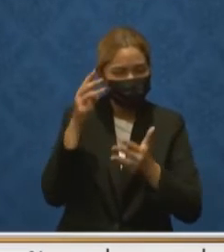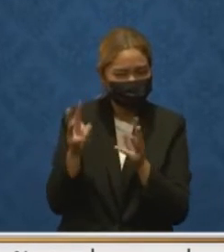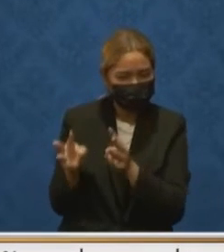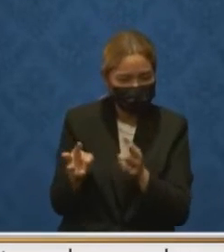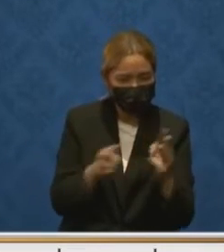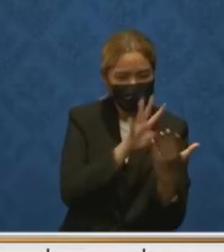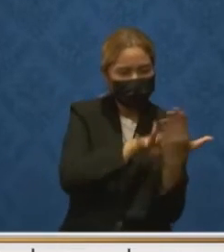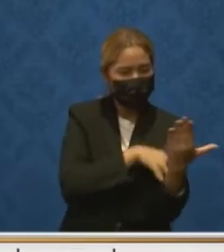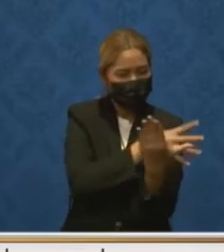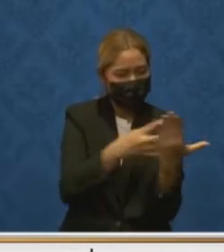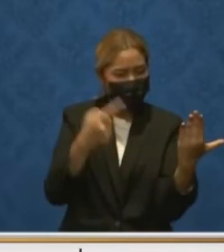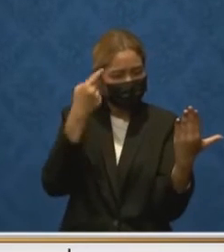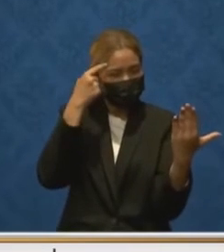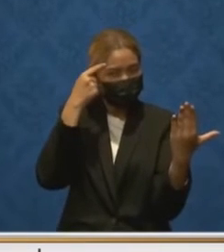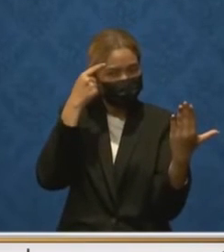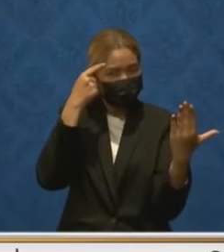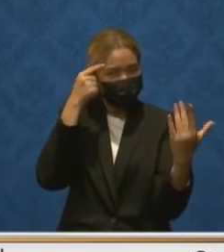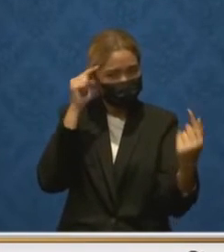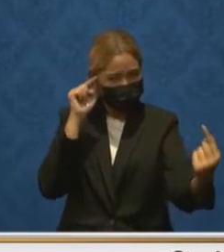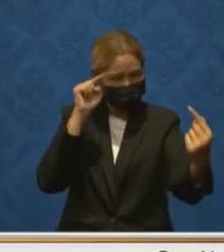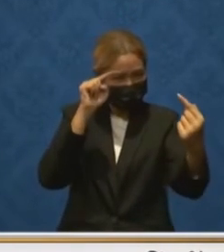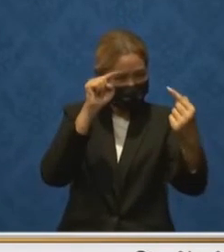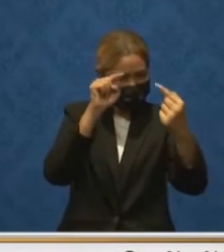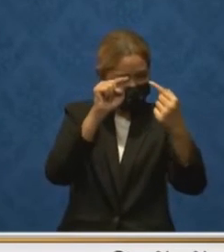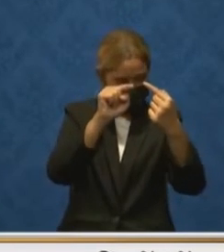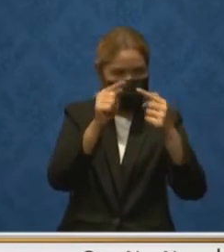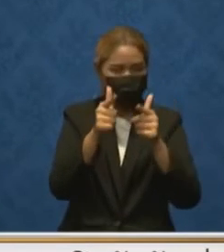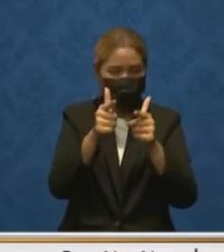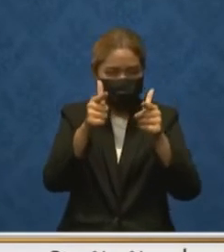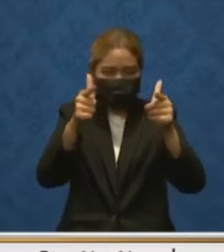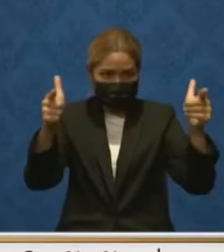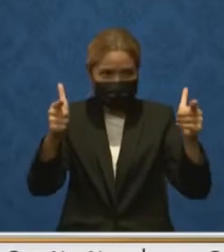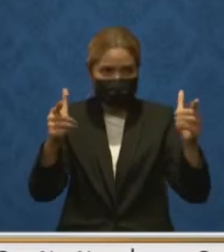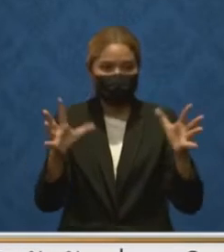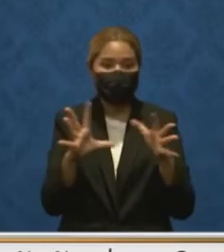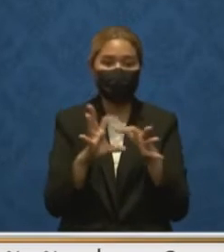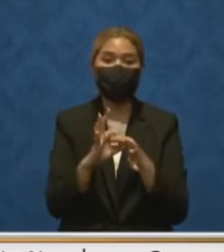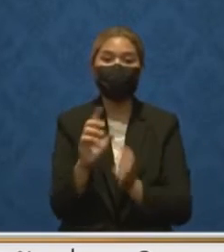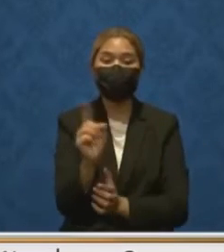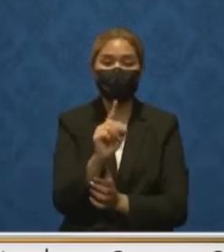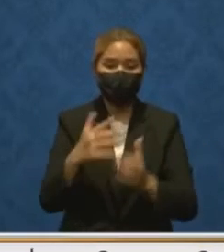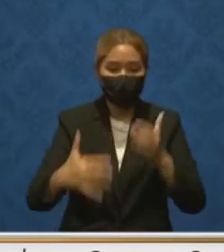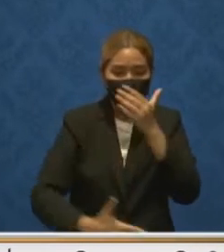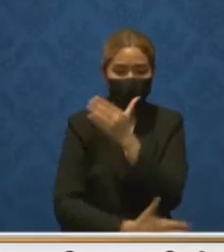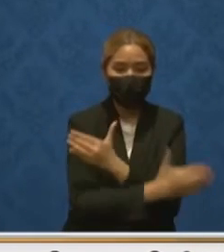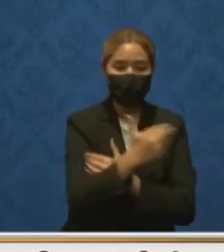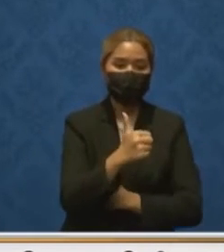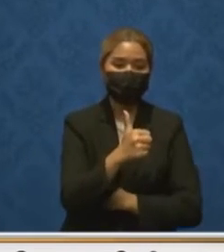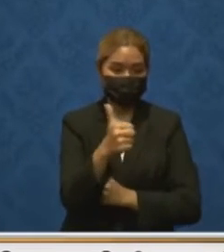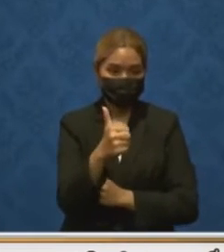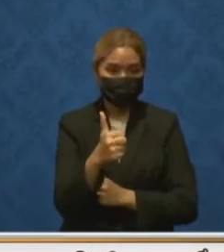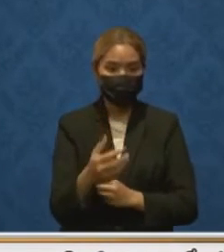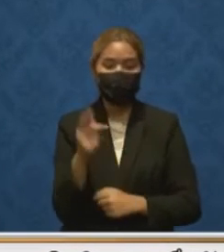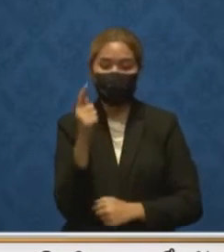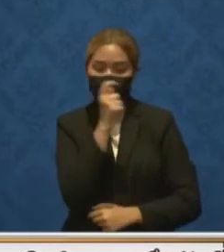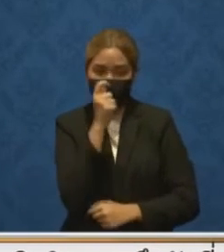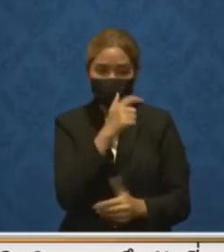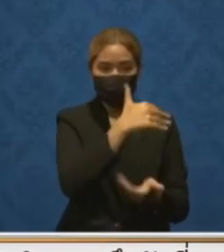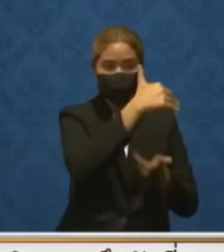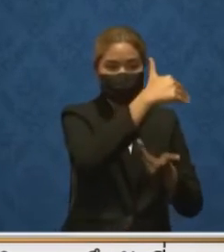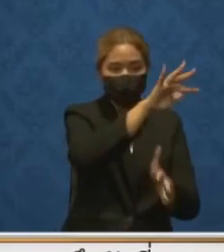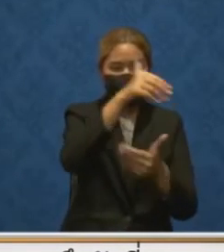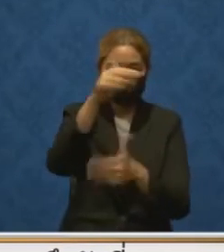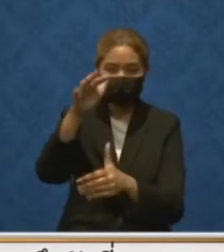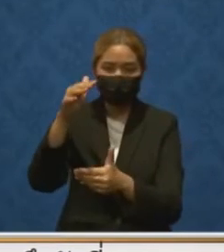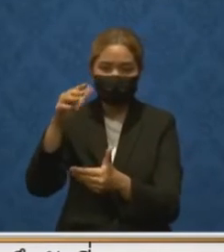คิดกลกว่านั้นก็คือเราต้องมองทงสองด้านขนาที่เราเห็นวามันเป็นโอกาศในการส่งออกอหารไปทั่วโล